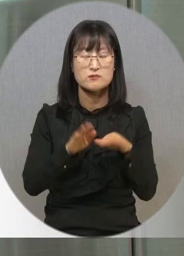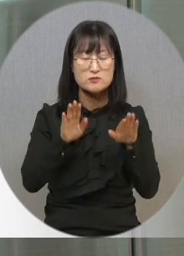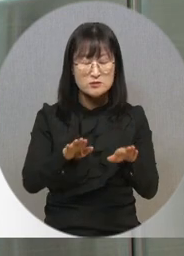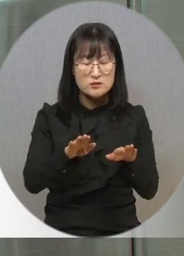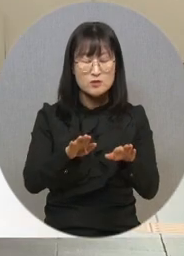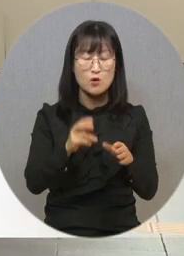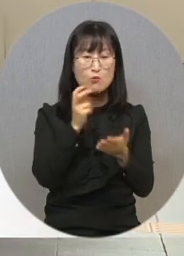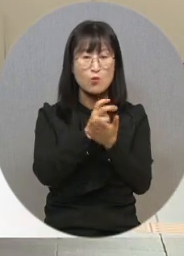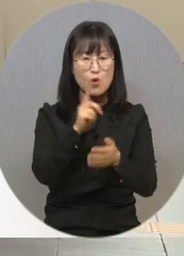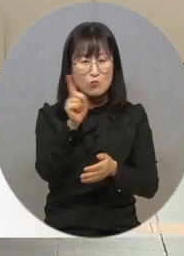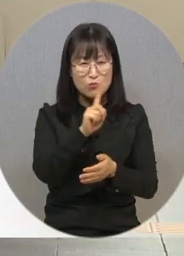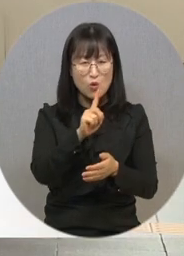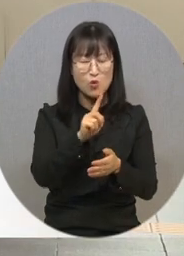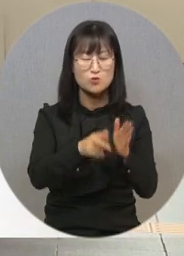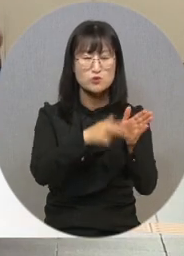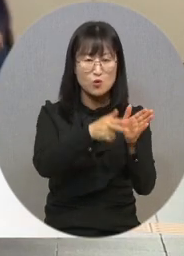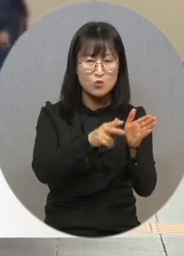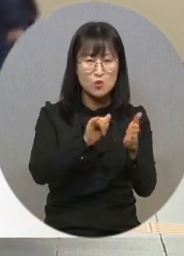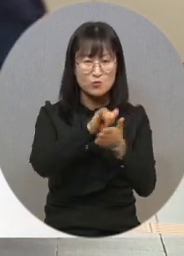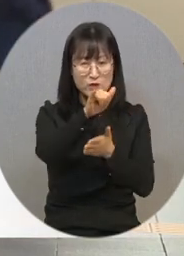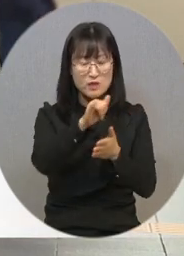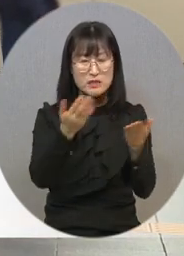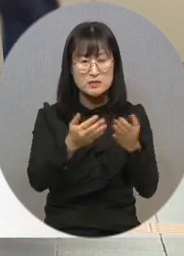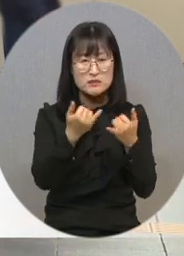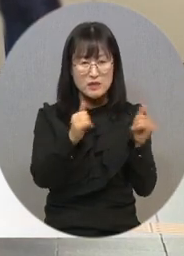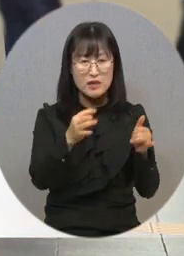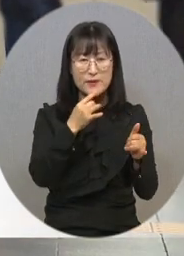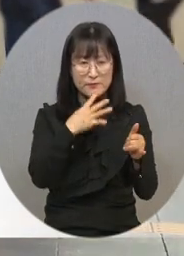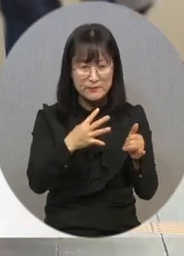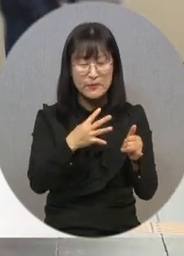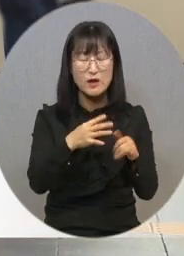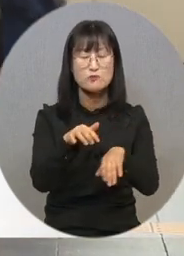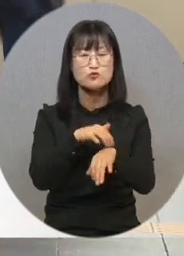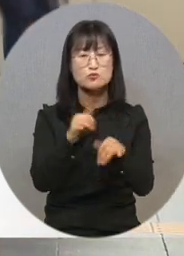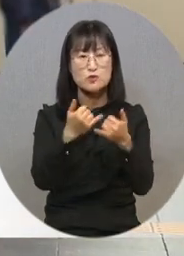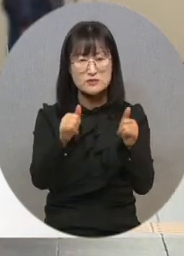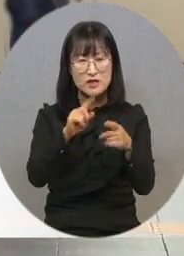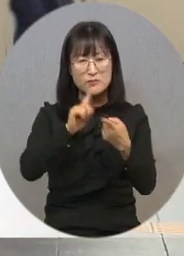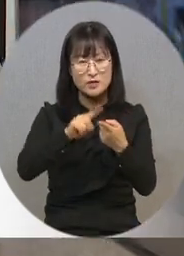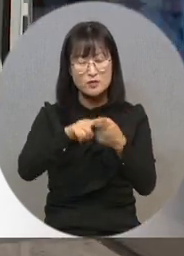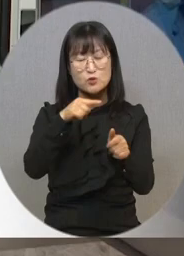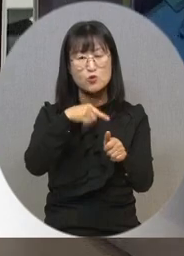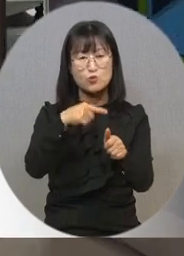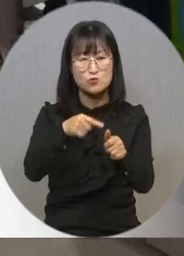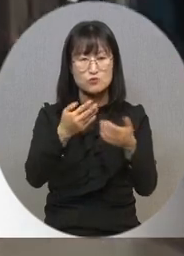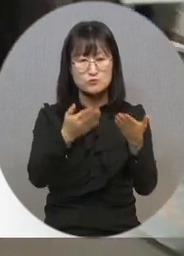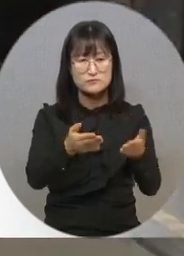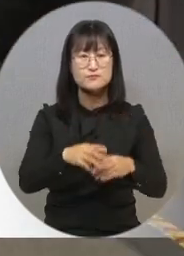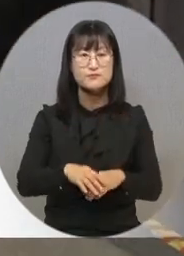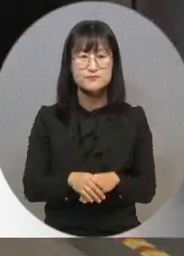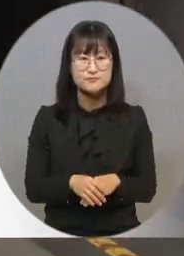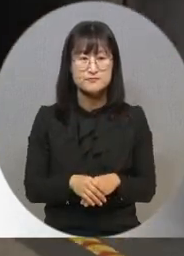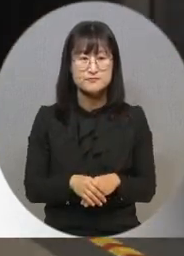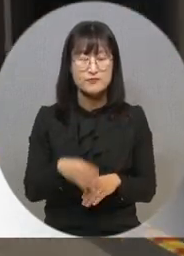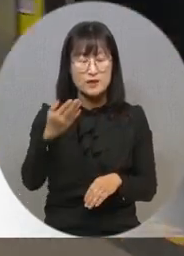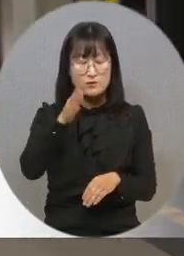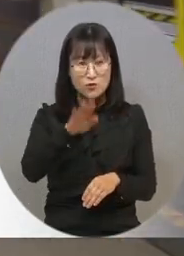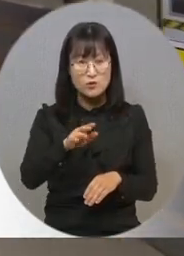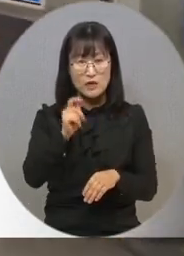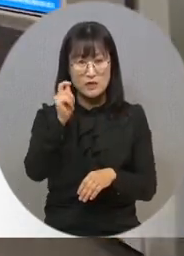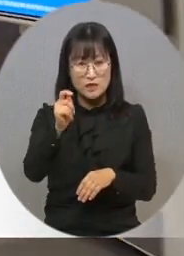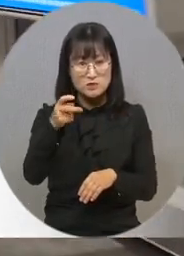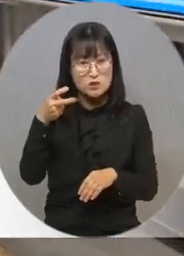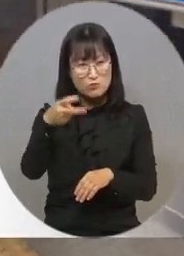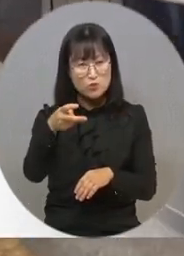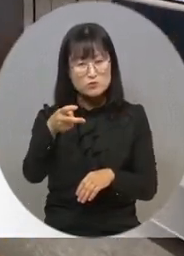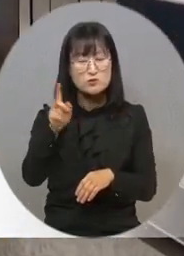교통약자법은 철도와 비행기 승무원 등에게 교통약자 서비스에 관한 교육을 받도록 하고 있습니다. 허나 택시와